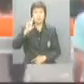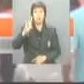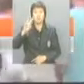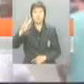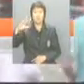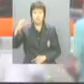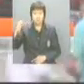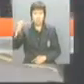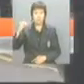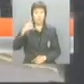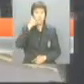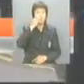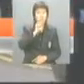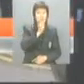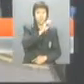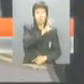ที่นั่นก็คือ